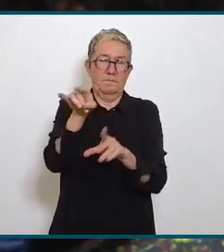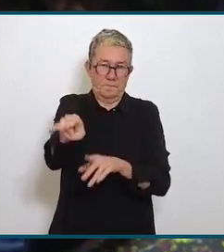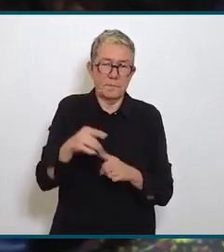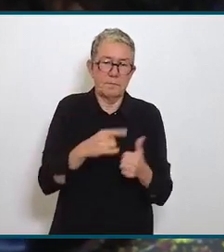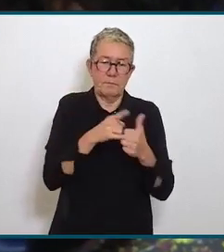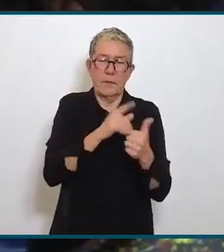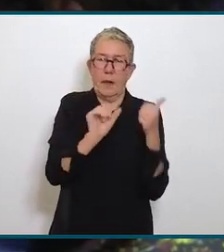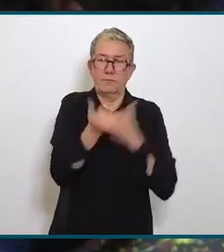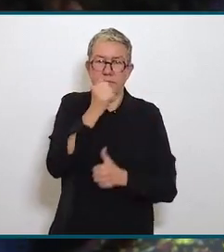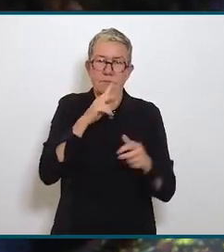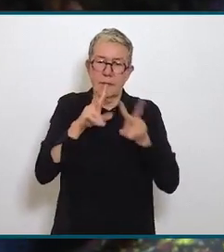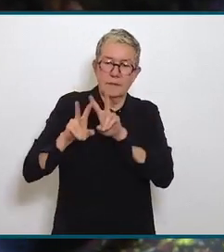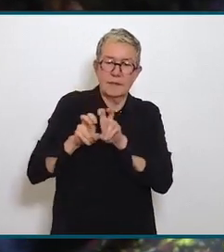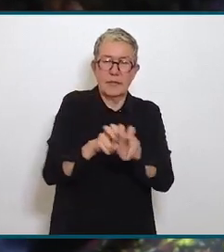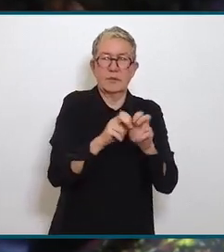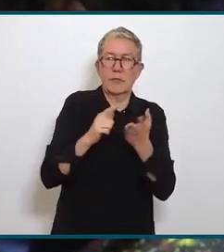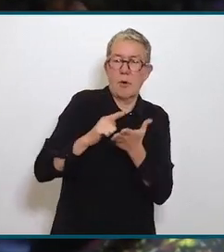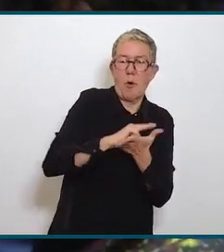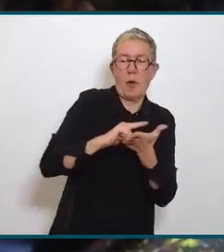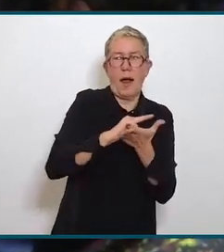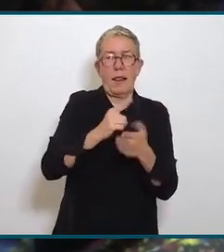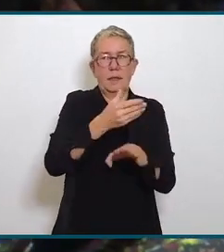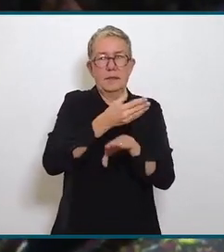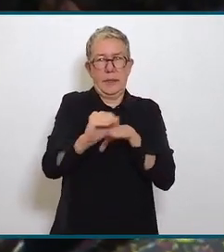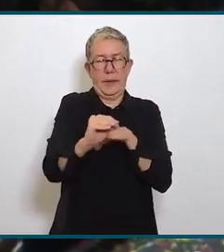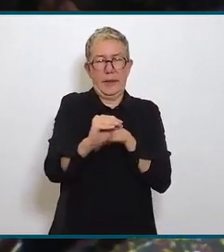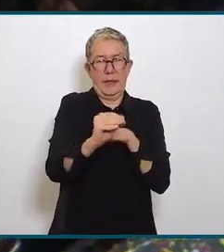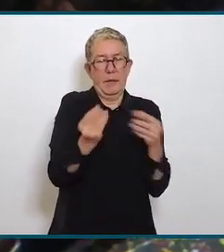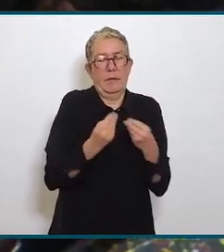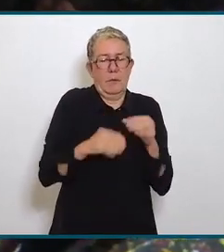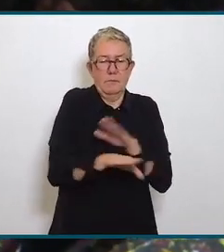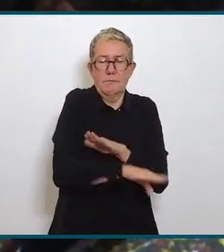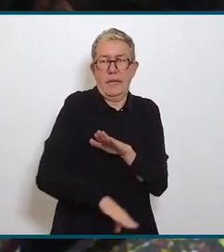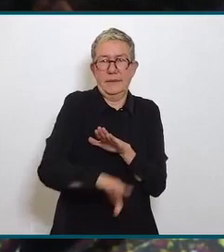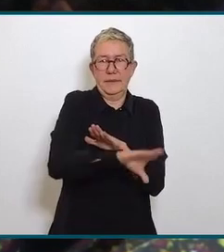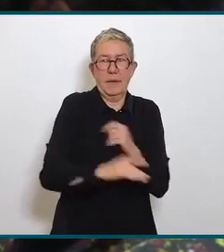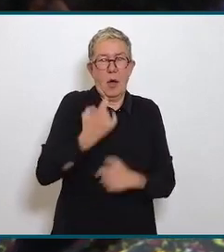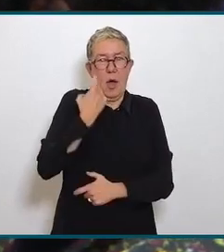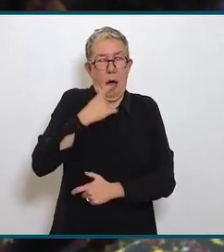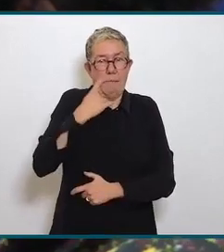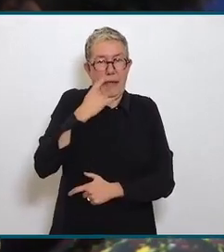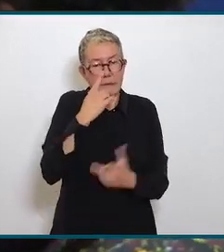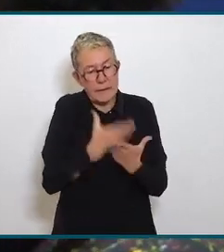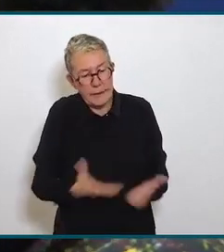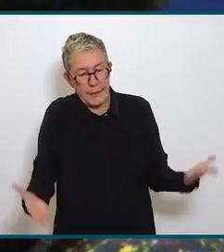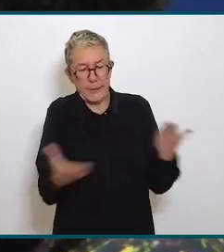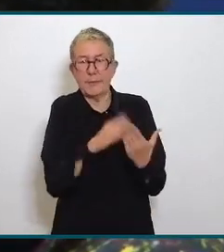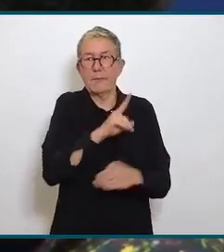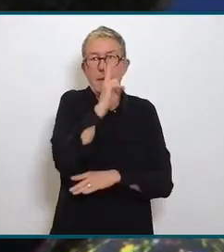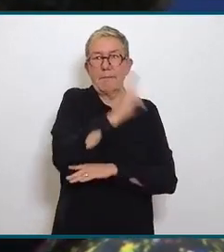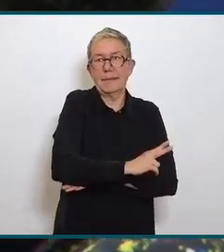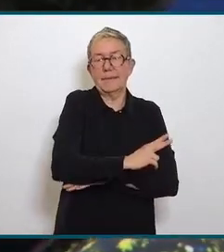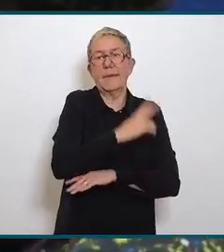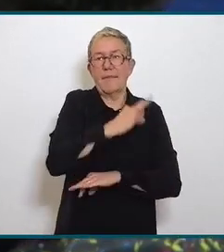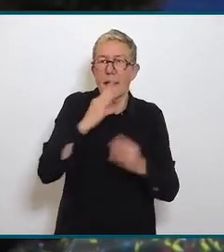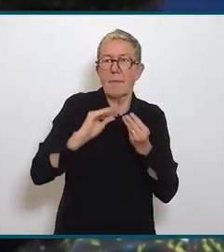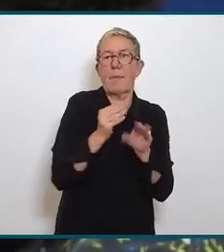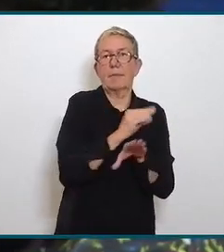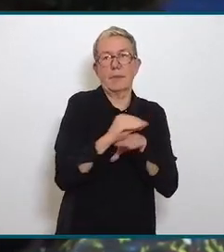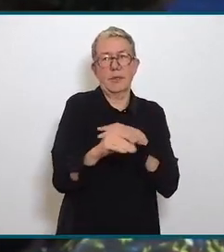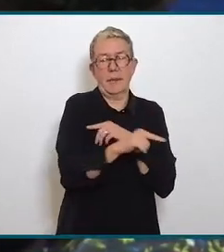point, le diagnostic local de sécurité, qui nous sert de base, de repère sur la situation de Brest face aux enjeux de